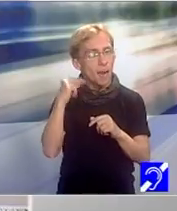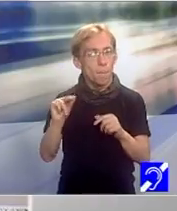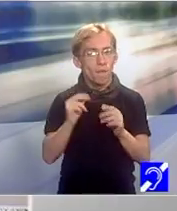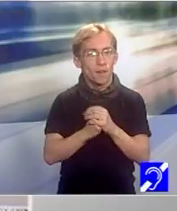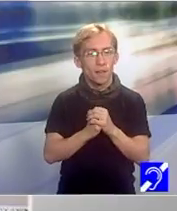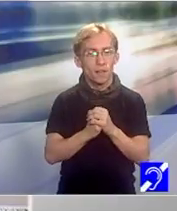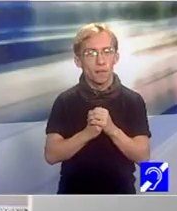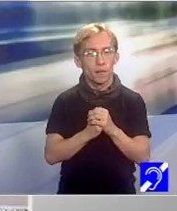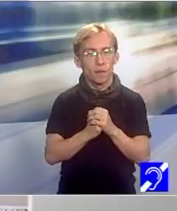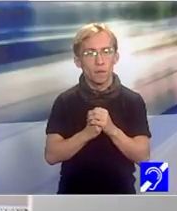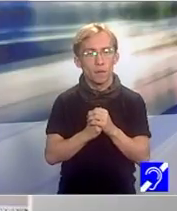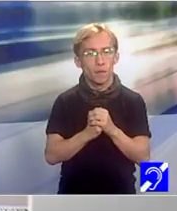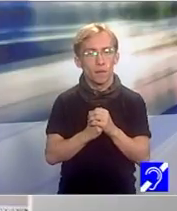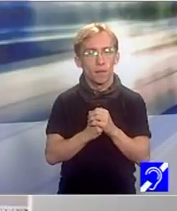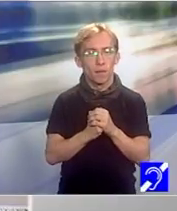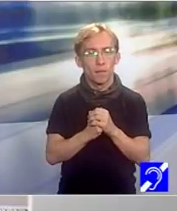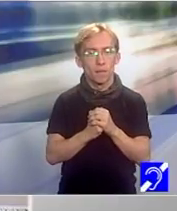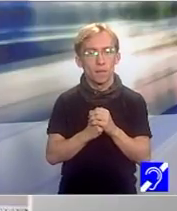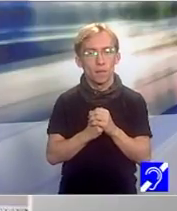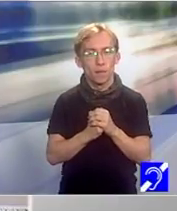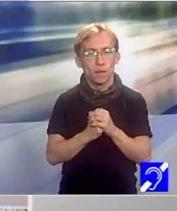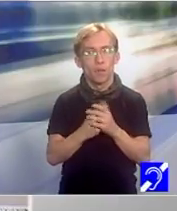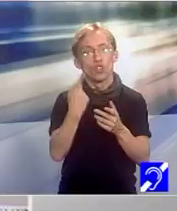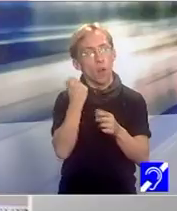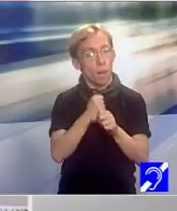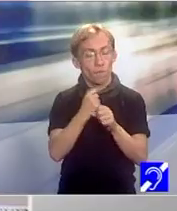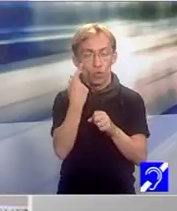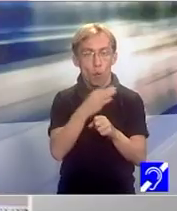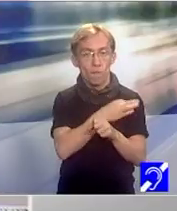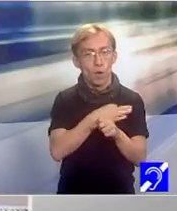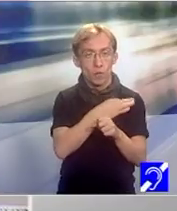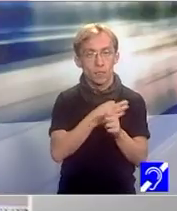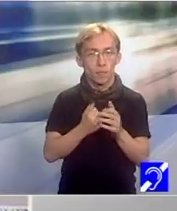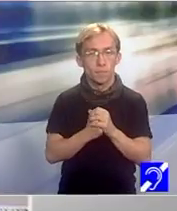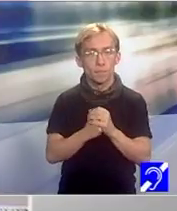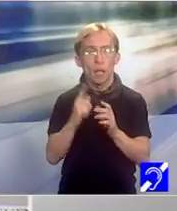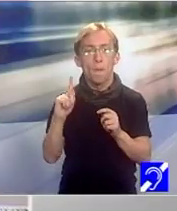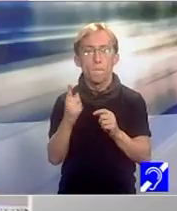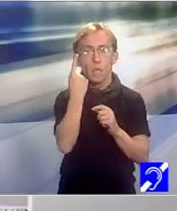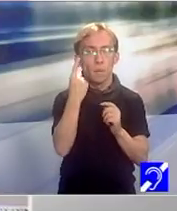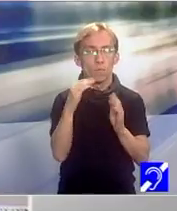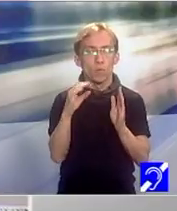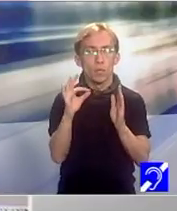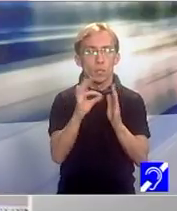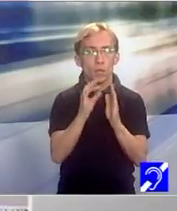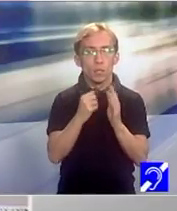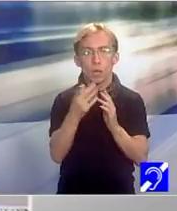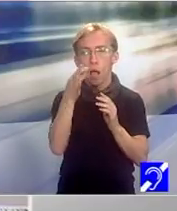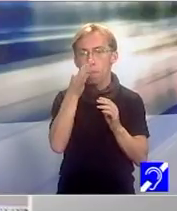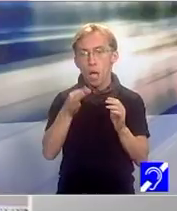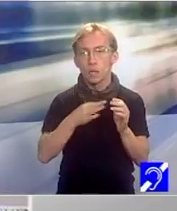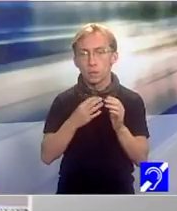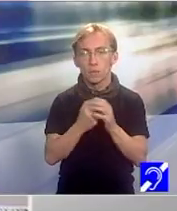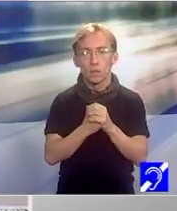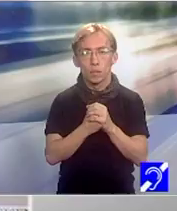chiar râdeam, am făcut o casă, un copil și am mai făcut o facultate. Nu, nu. În primul rând, mi-a spus, la un moment